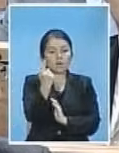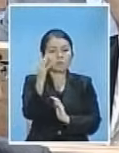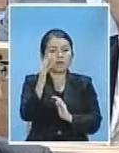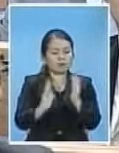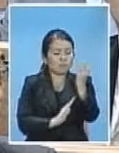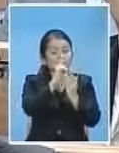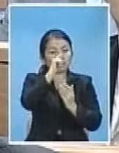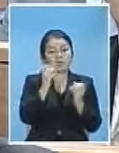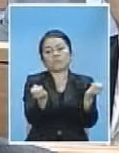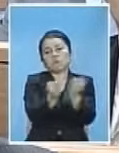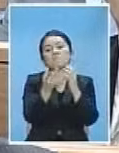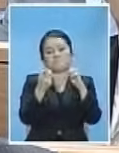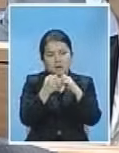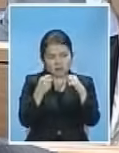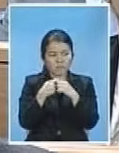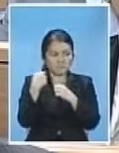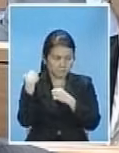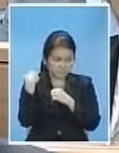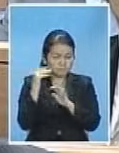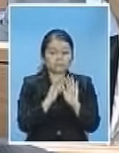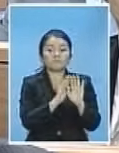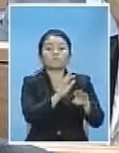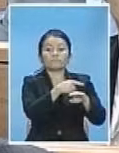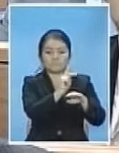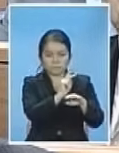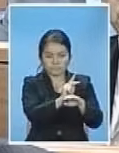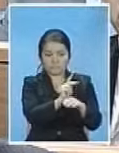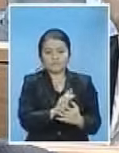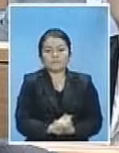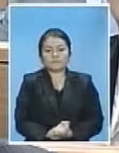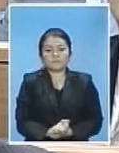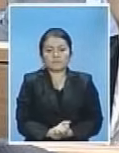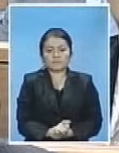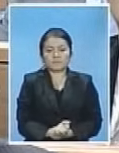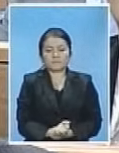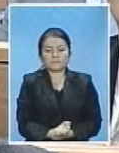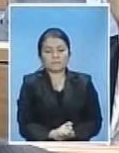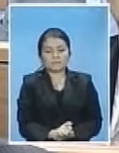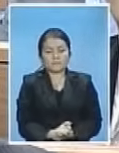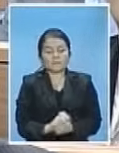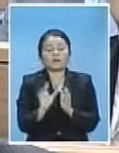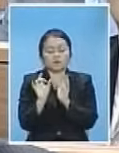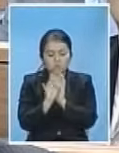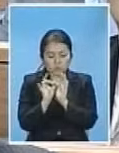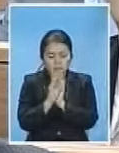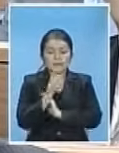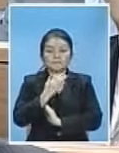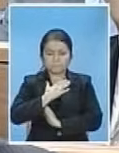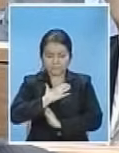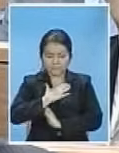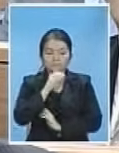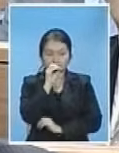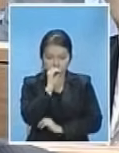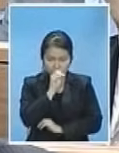ดินจะมีปัญหาก็ต้องกราบเรียนท่านประธานท่านประธานที่เคารพครับสุดท้ายผมขอกราบเรียนว่า